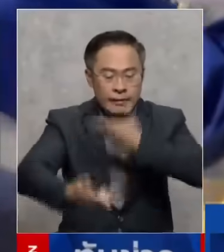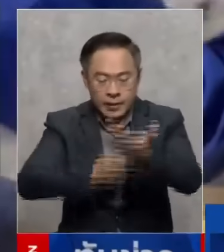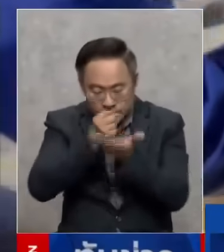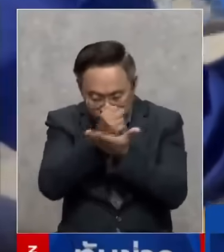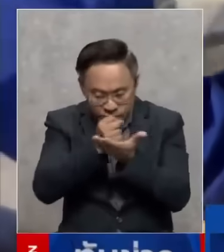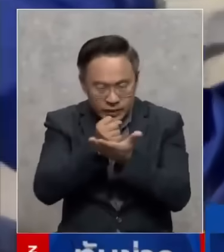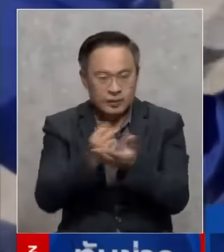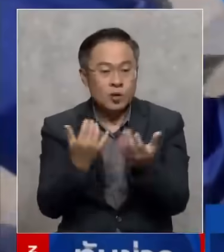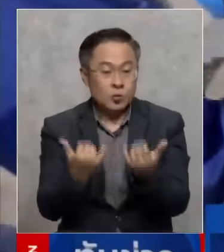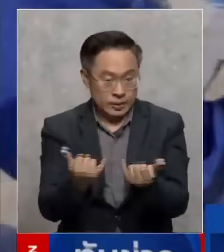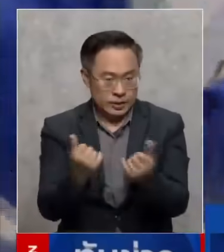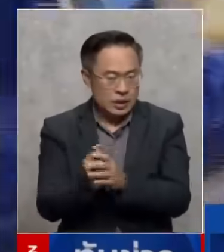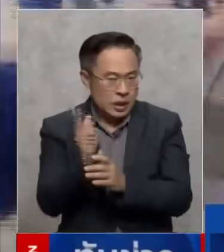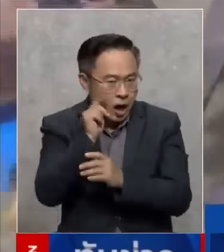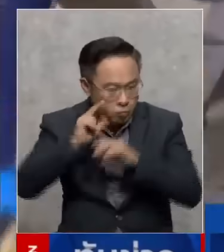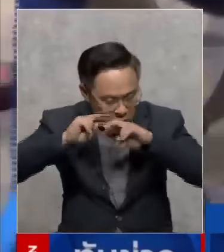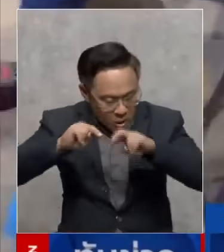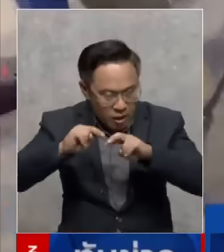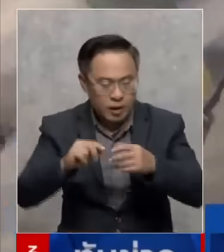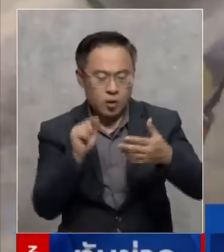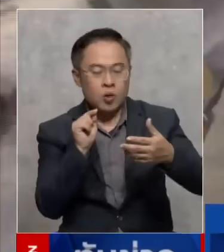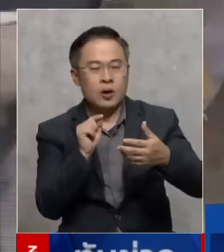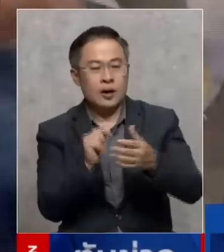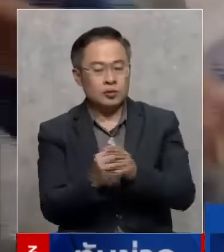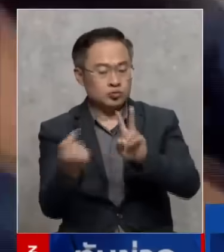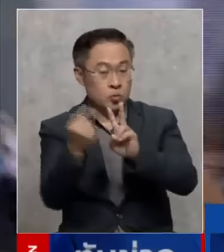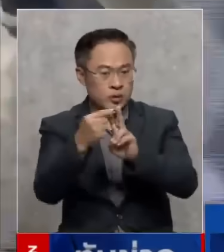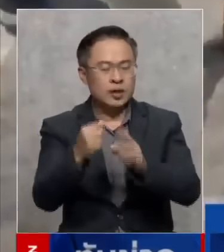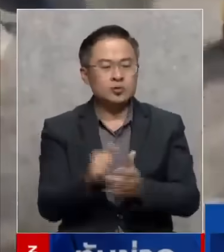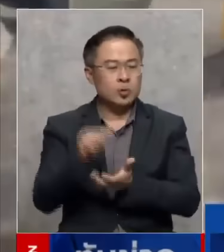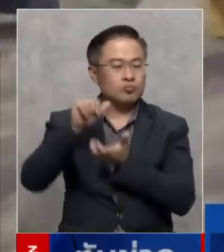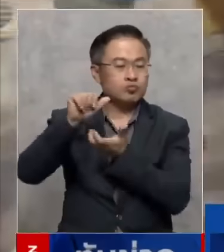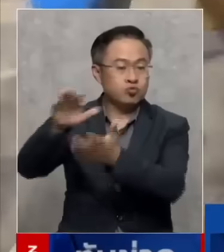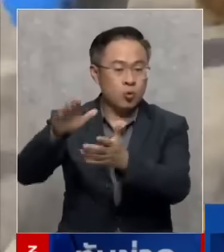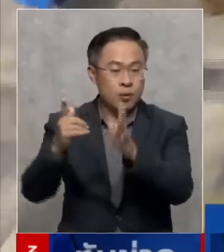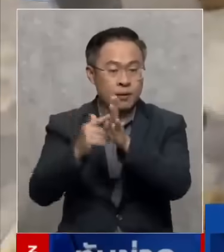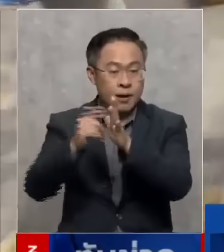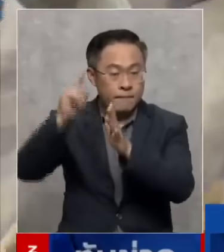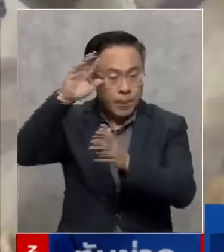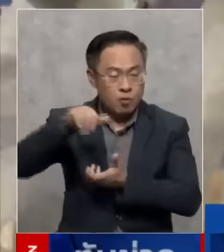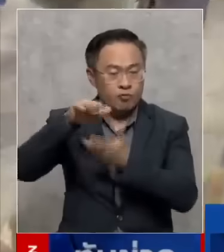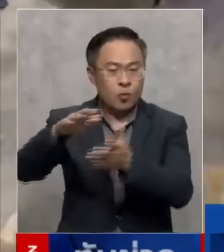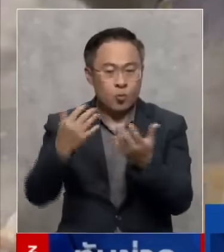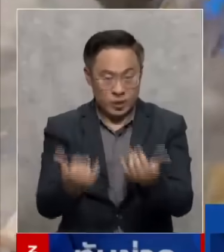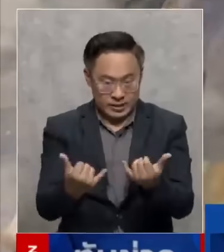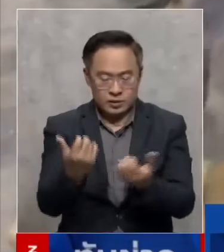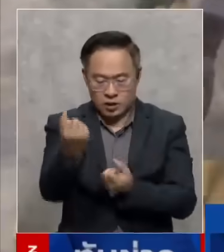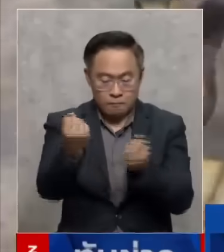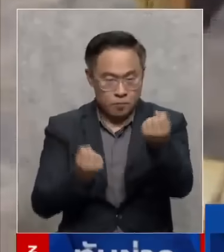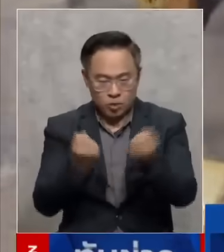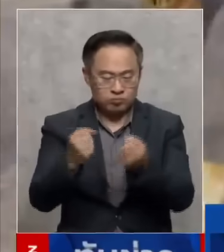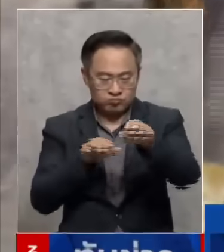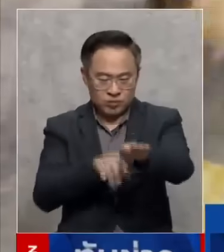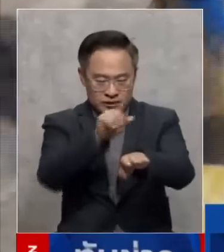จะมีการลำเลียงยาบ้าหรือว่ายาเสพติดไปจำหน่ายทั่วภาคอีสานก็เลยติดตามตัวกระทั่งมาพบว่าทั้งคู่เนี่ยขับรถคนละคัน